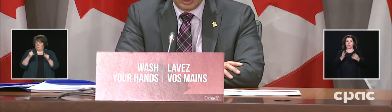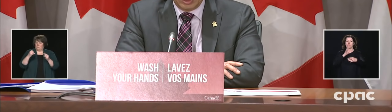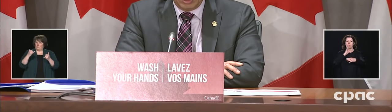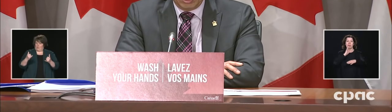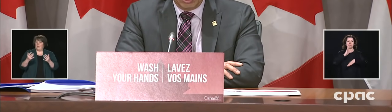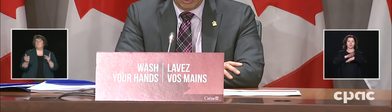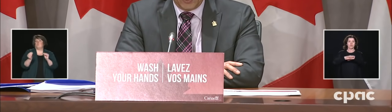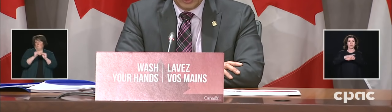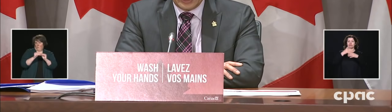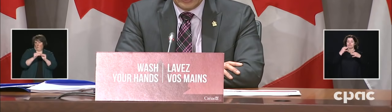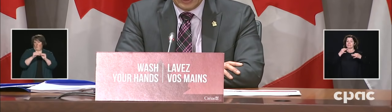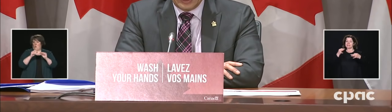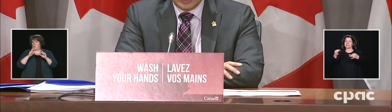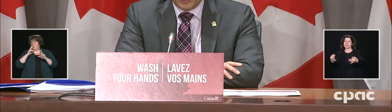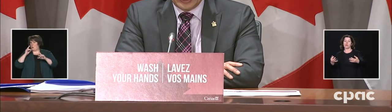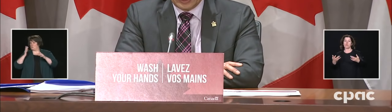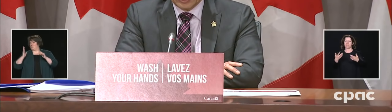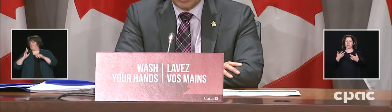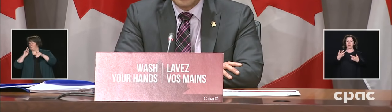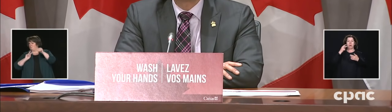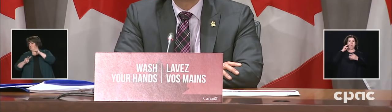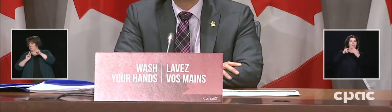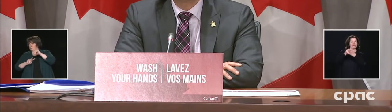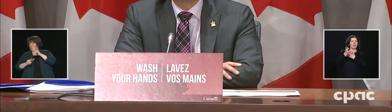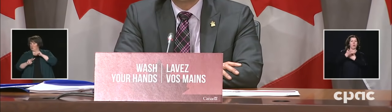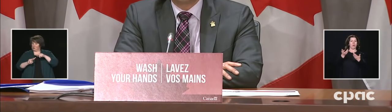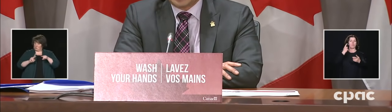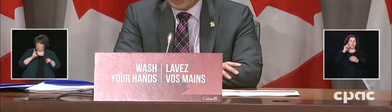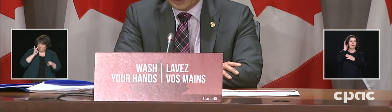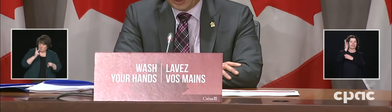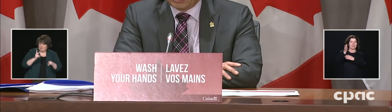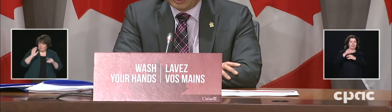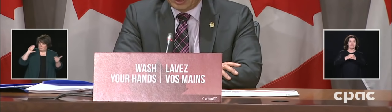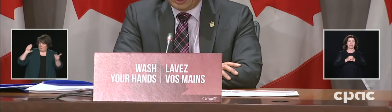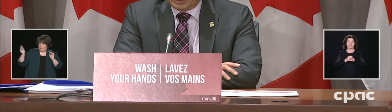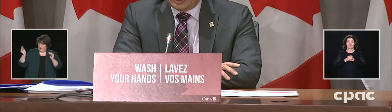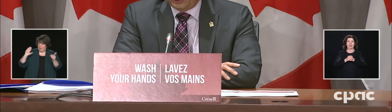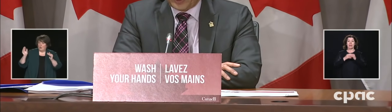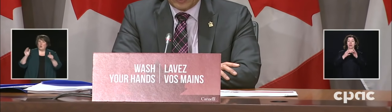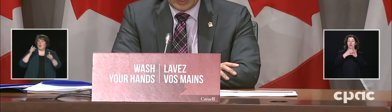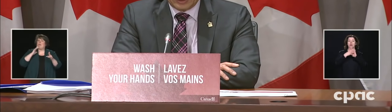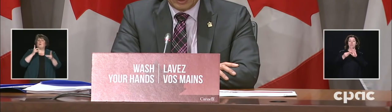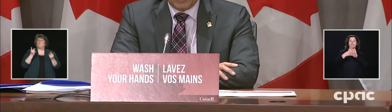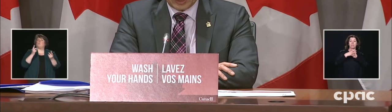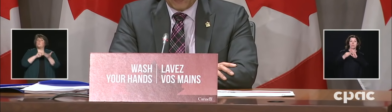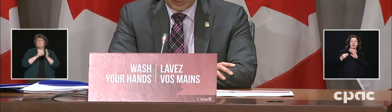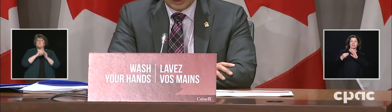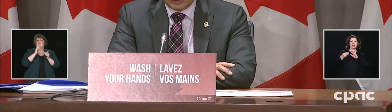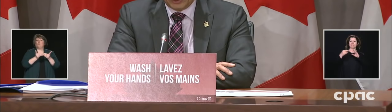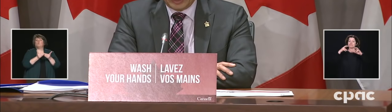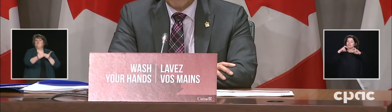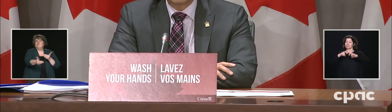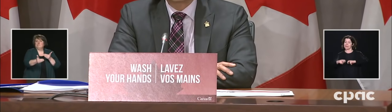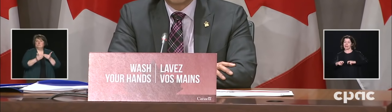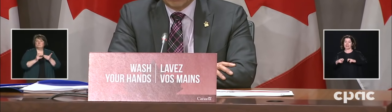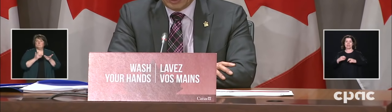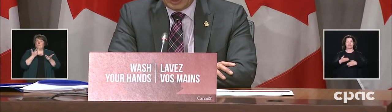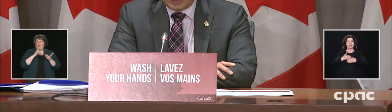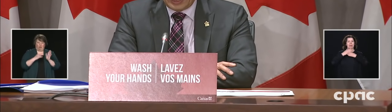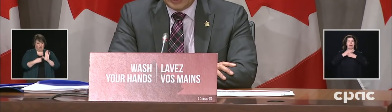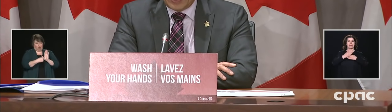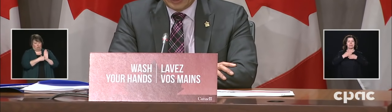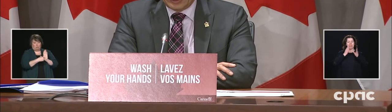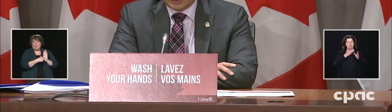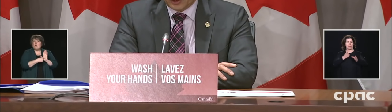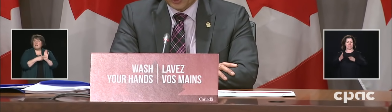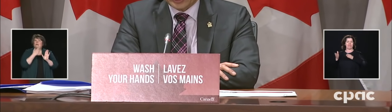choses. Comme on l'a dit, les modèles sont des outils de planification. Ils nous permettent de prévoir les taux d'infection